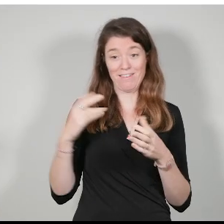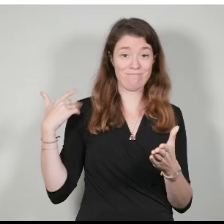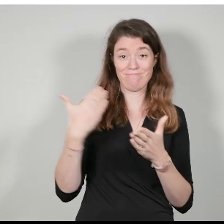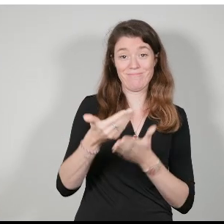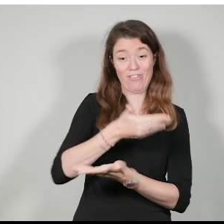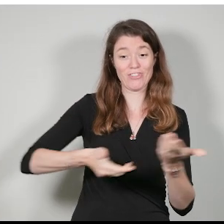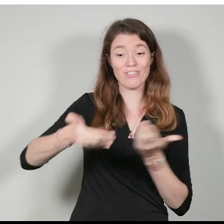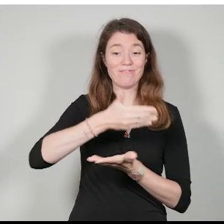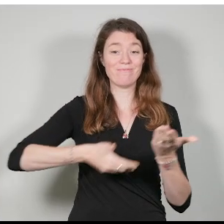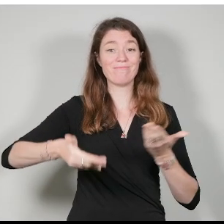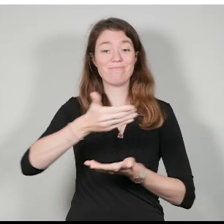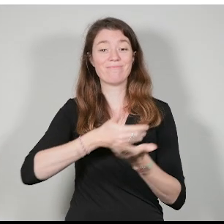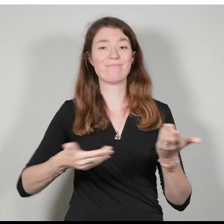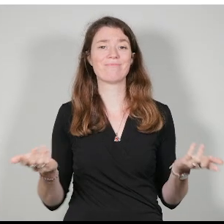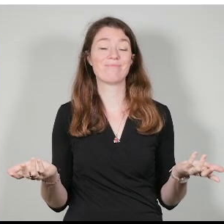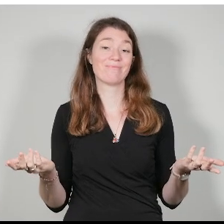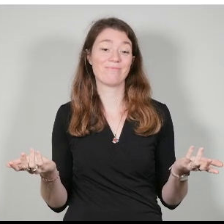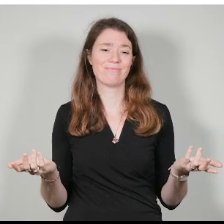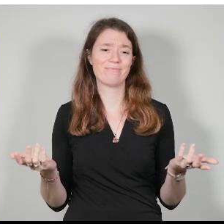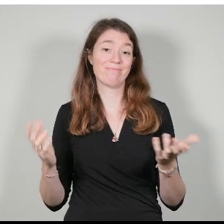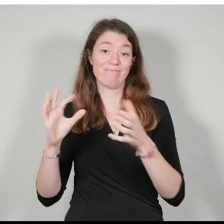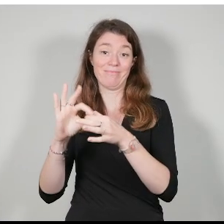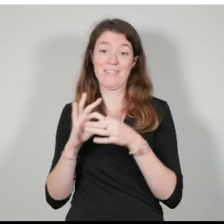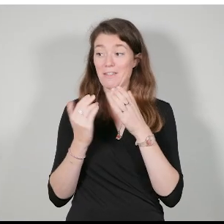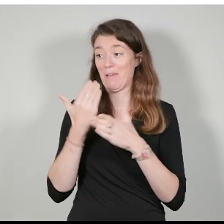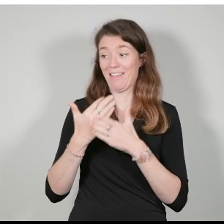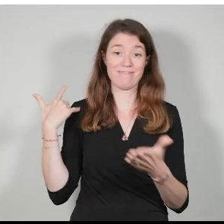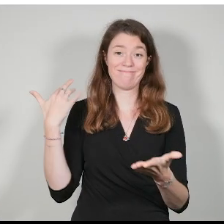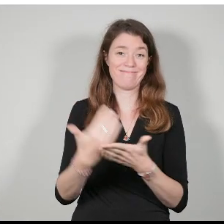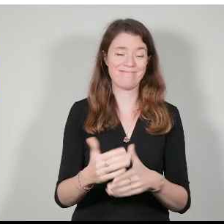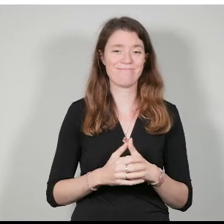ici et de ce qu'on se dit depuis tout à l'heure.